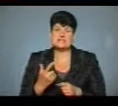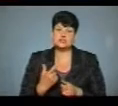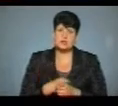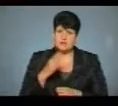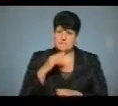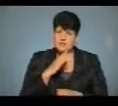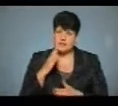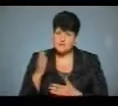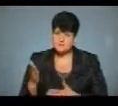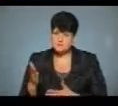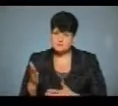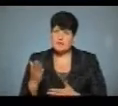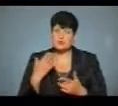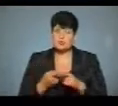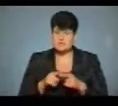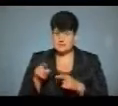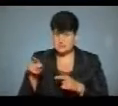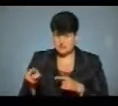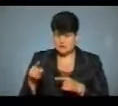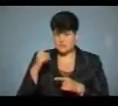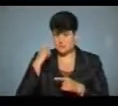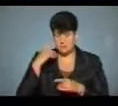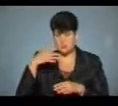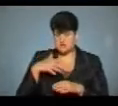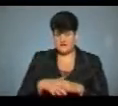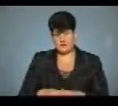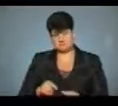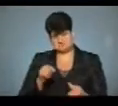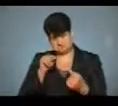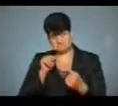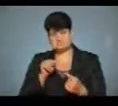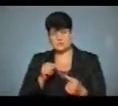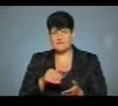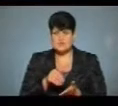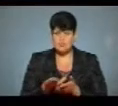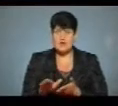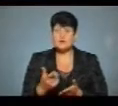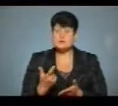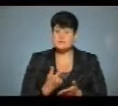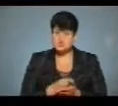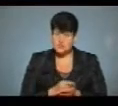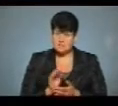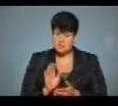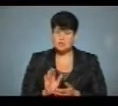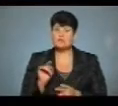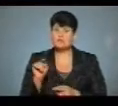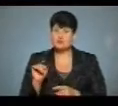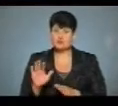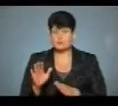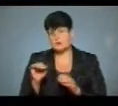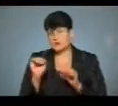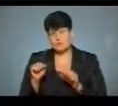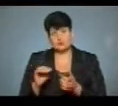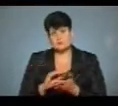батькам. Якщо це їхня світоглядна позиція, і вони категорично відмовляються від щеплення, то в цьому випадку вони